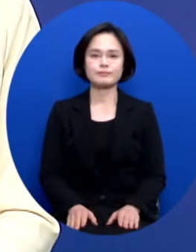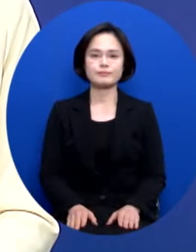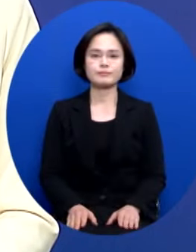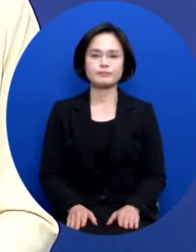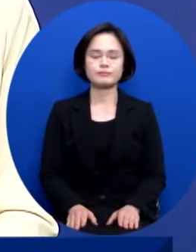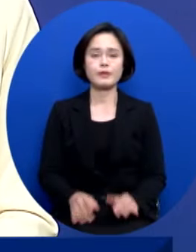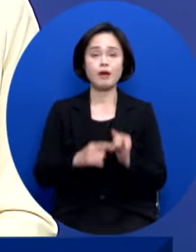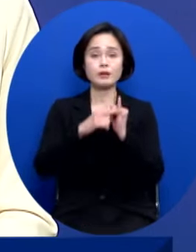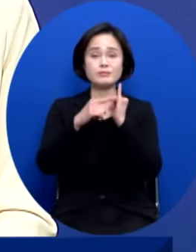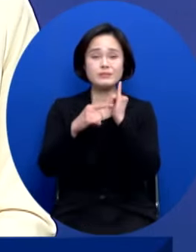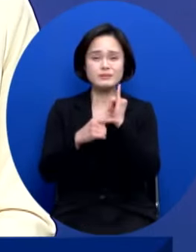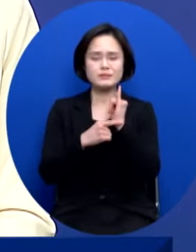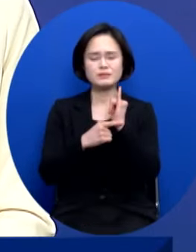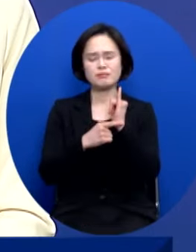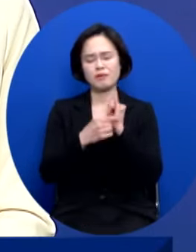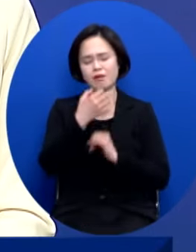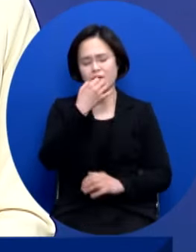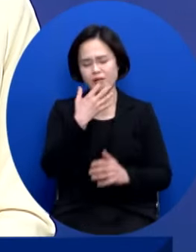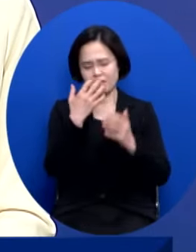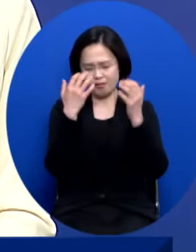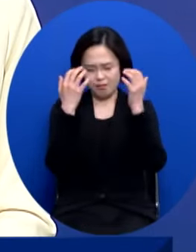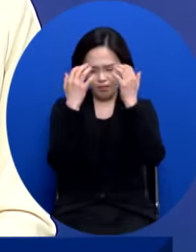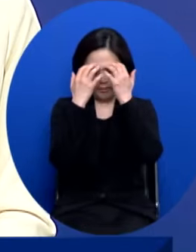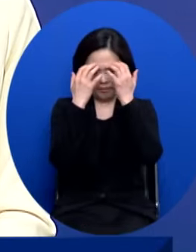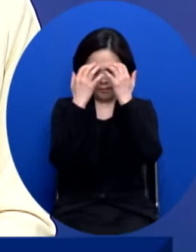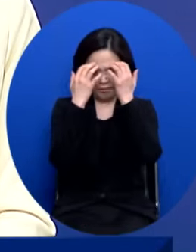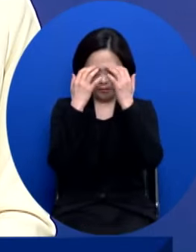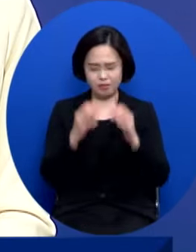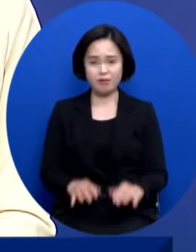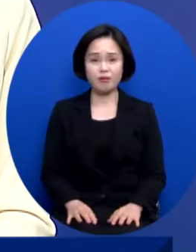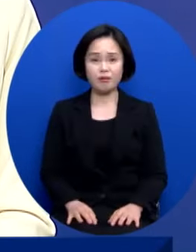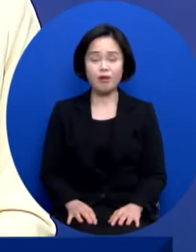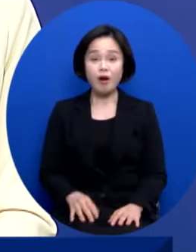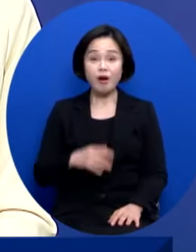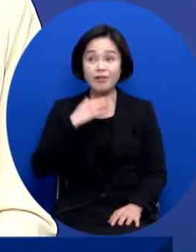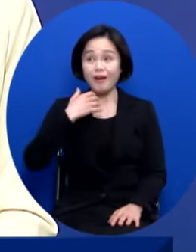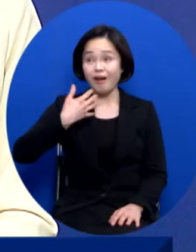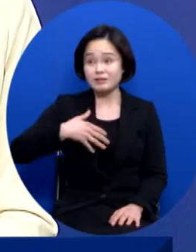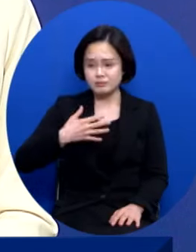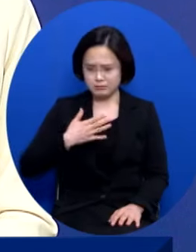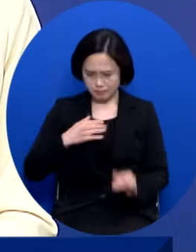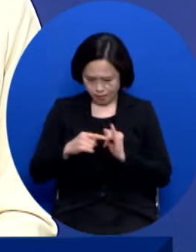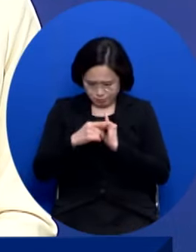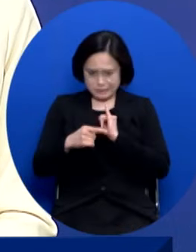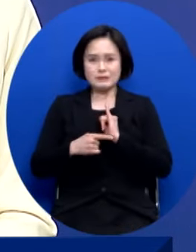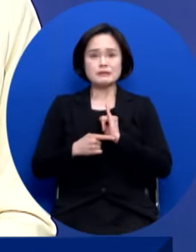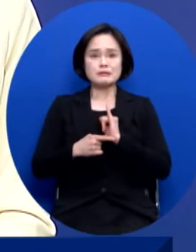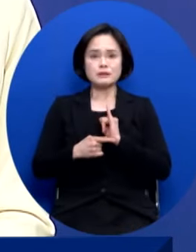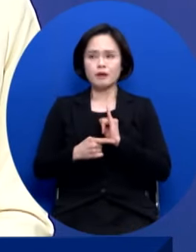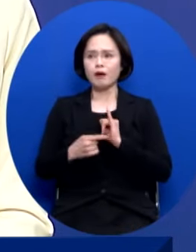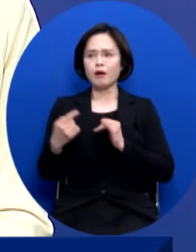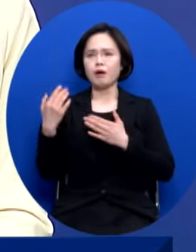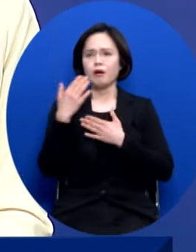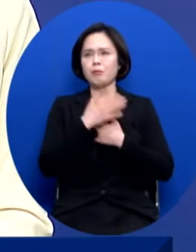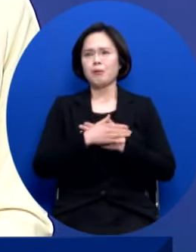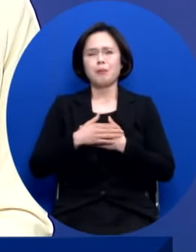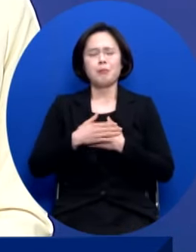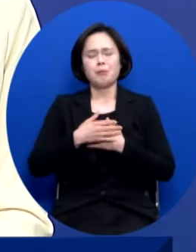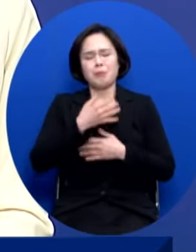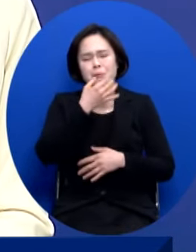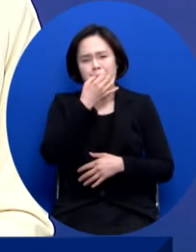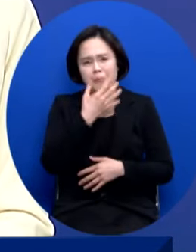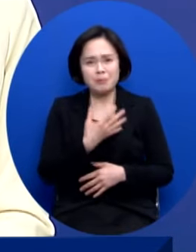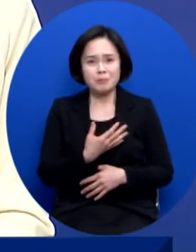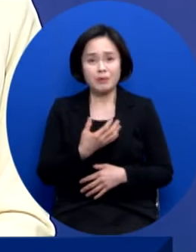고되고 외로운 임신 과정, 하물며 어린 나이에 갑작스레 임신하게 된다면 신체적인 어려움뿐 아니라 왜곡된